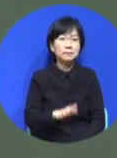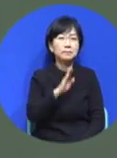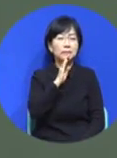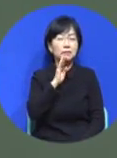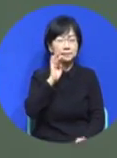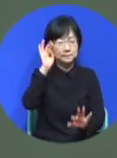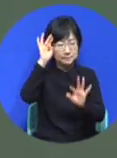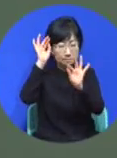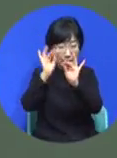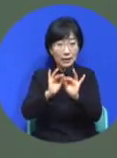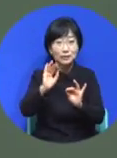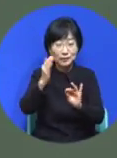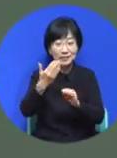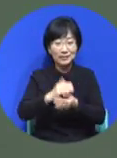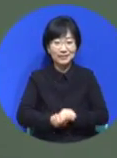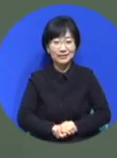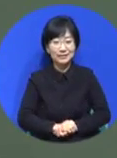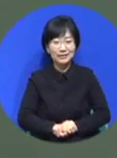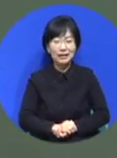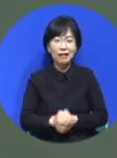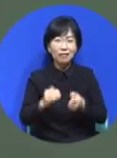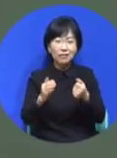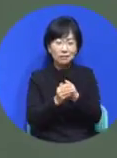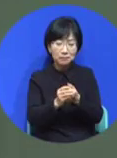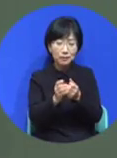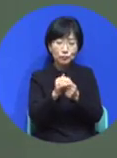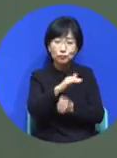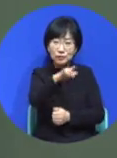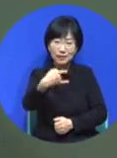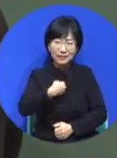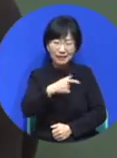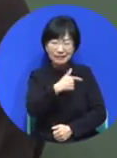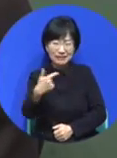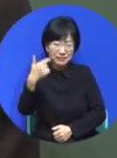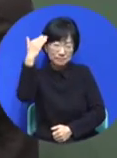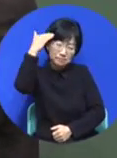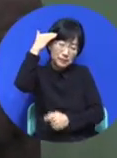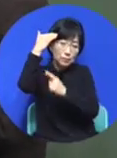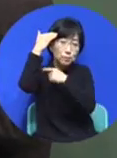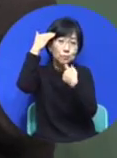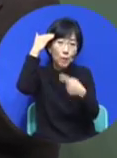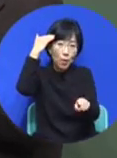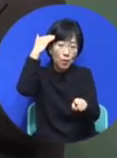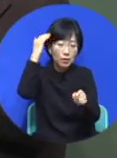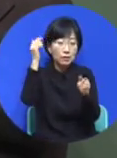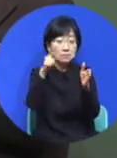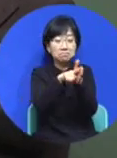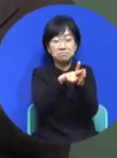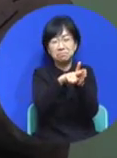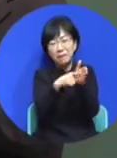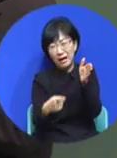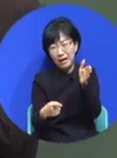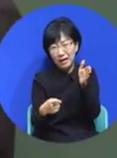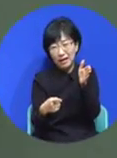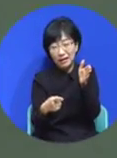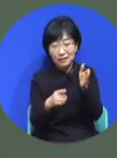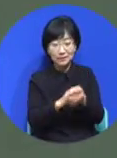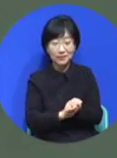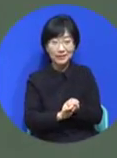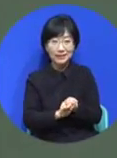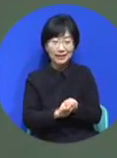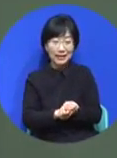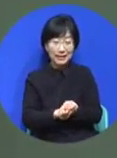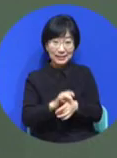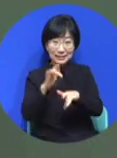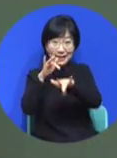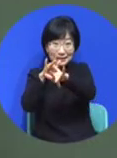제일 무너뜨리는 게 불신앙입니다. And that's the one thing that breaks down all people the most. It's unbelief. 마귀가 눈에 안 보이는 마귀가 사람에게 딱 왔을